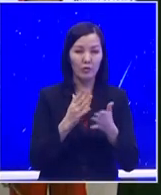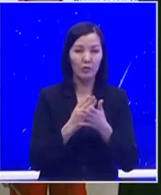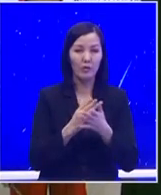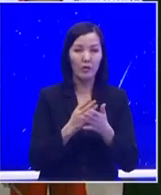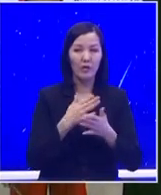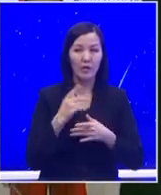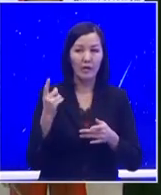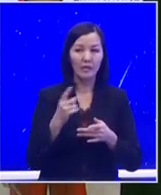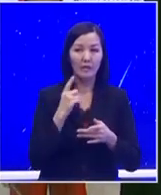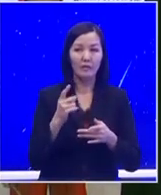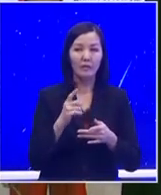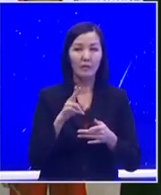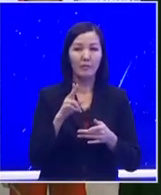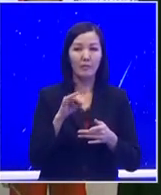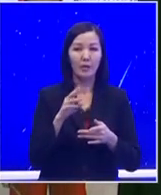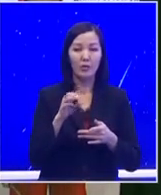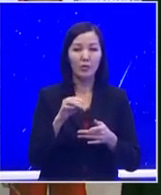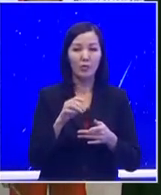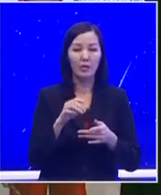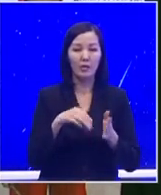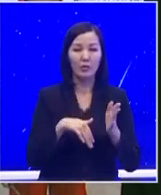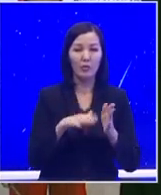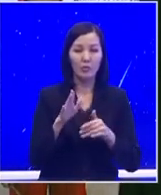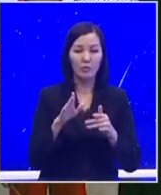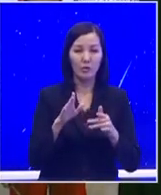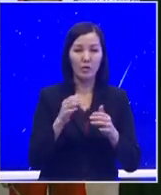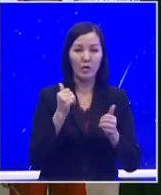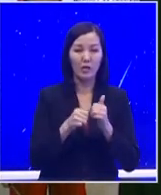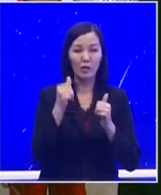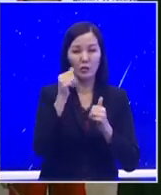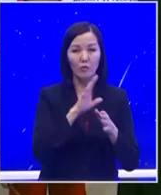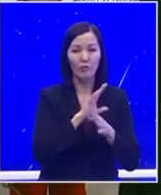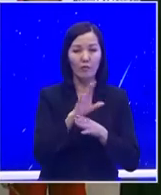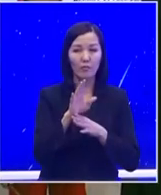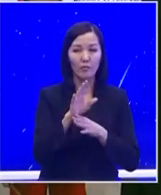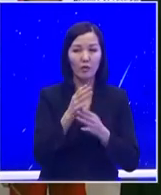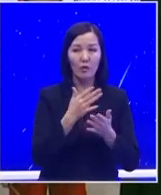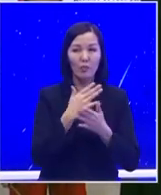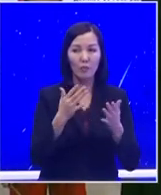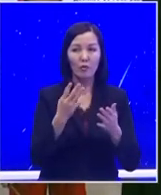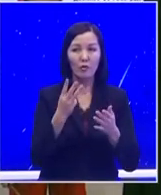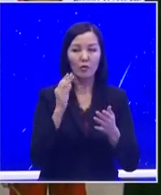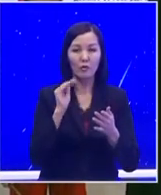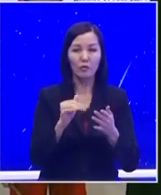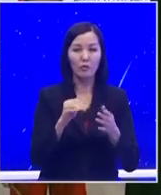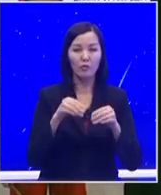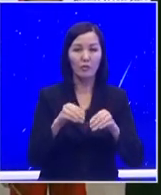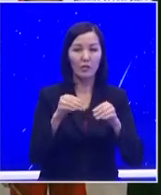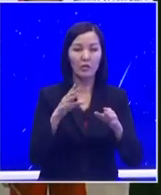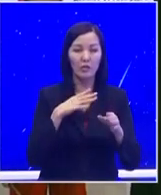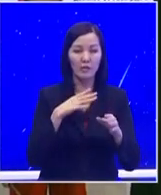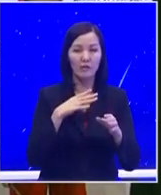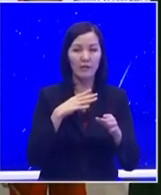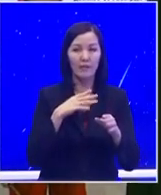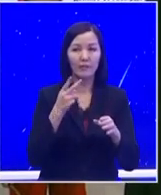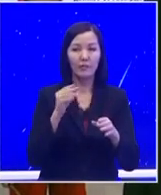есть питомник, там элитное хозяйство. Ежегодно мы выпускаем более 300 тысяч саженцев.